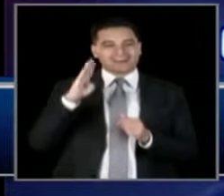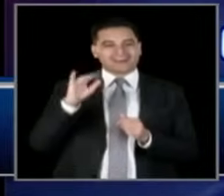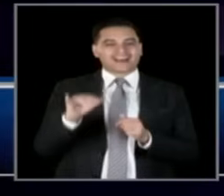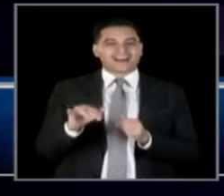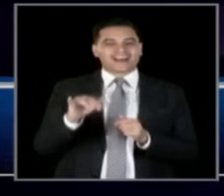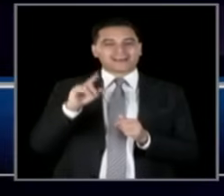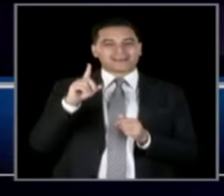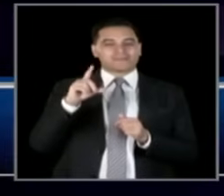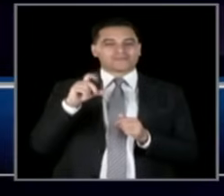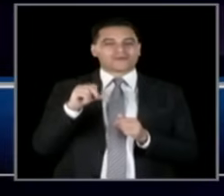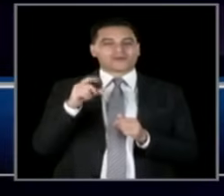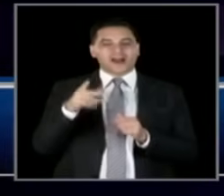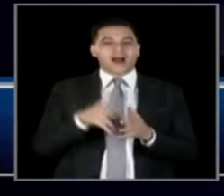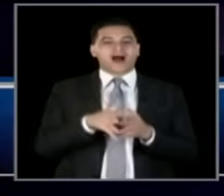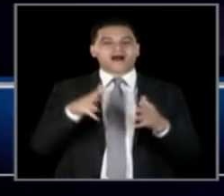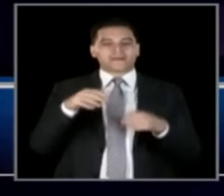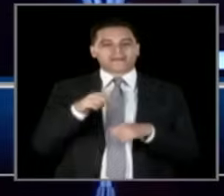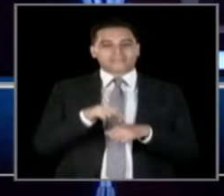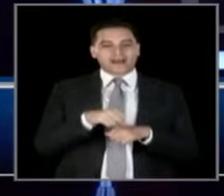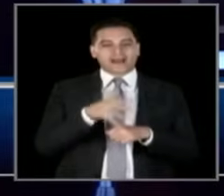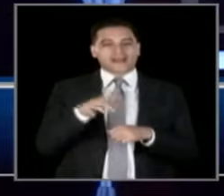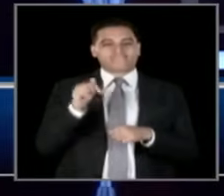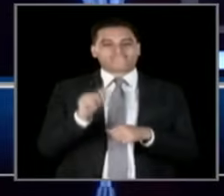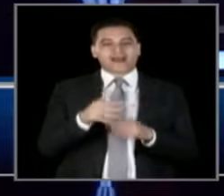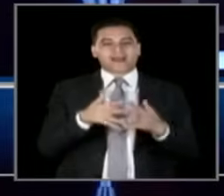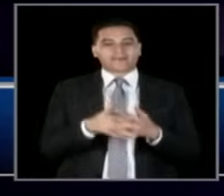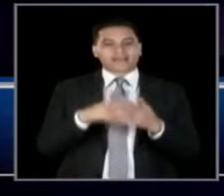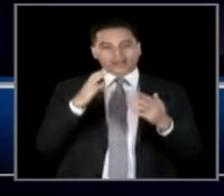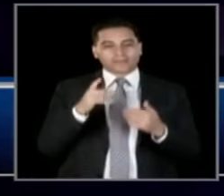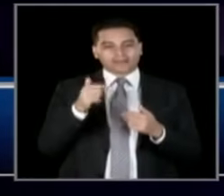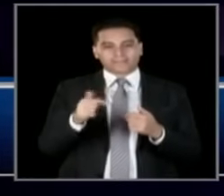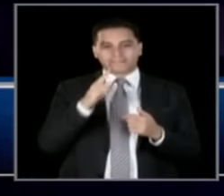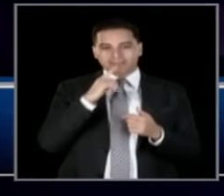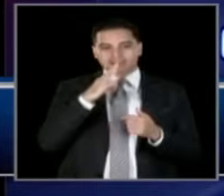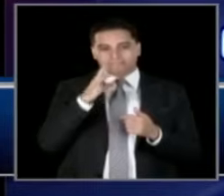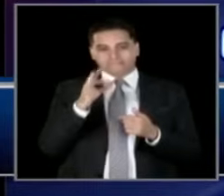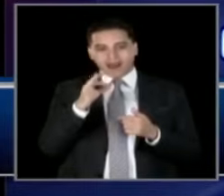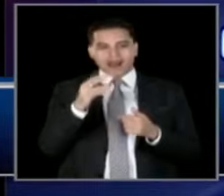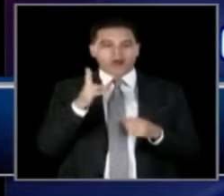ماراكايبو. هي أكبر بحيرة في أمريكا الجنوبية. تمام، بس هي مالحة وعذبة.